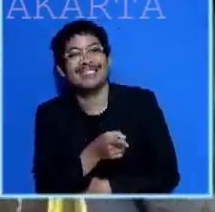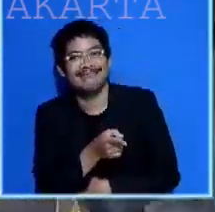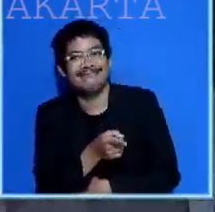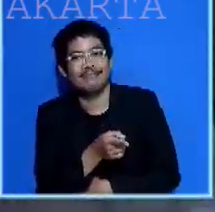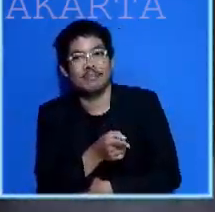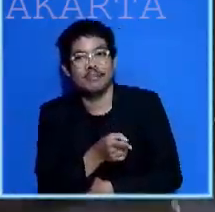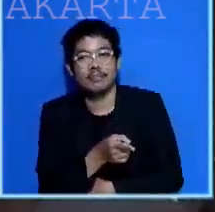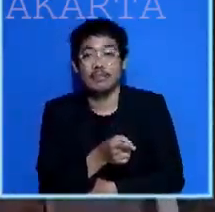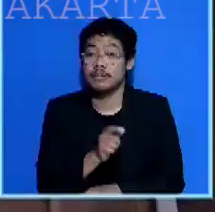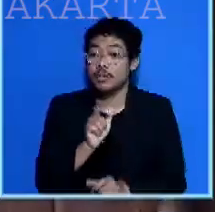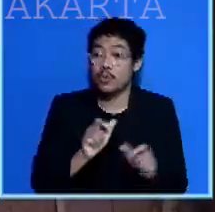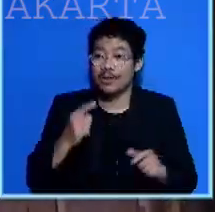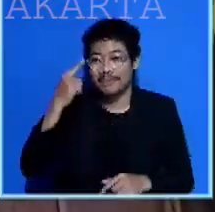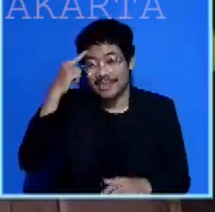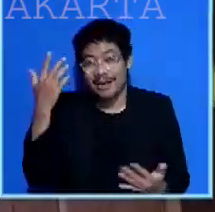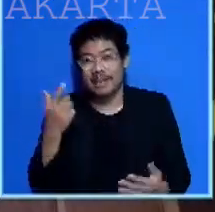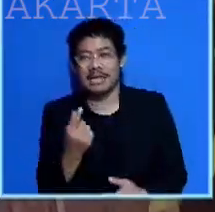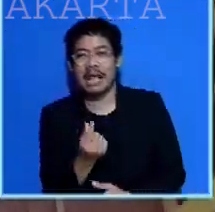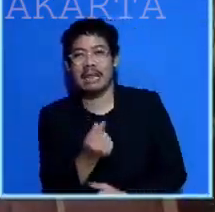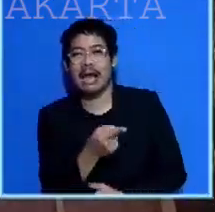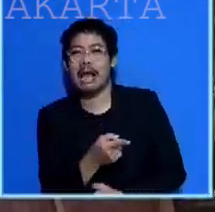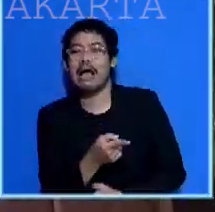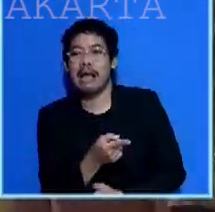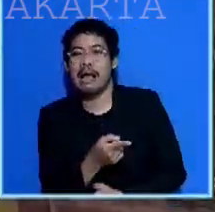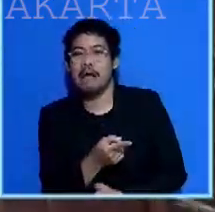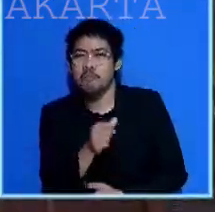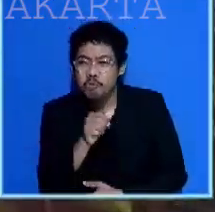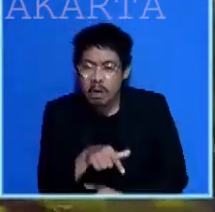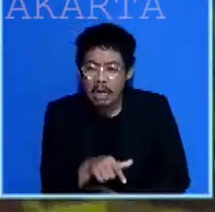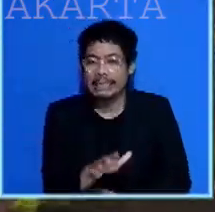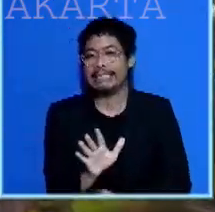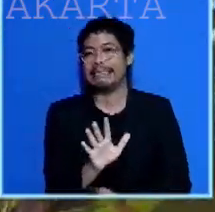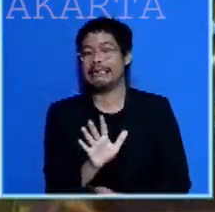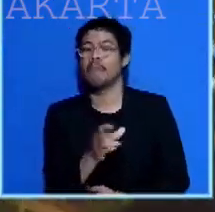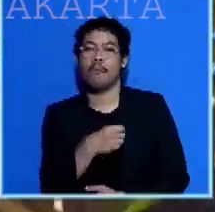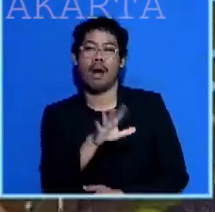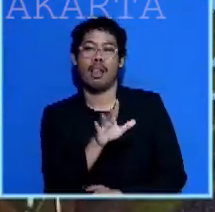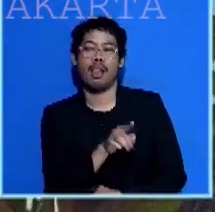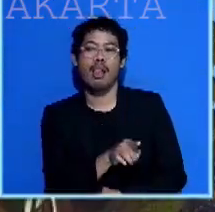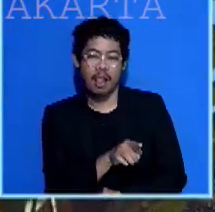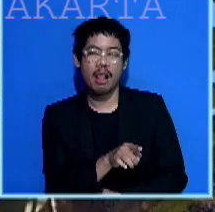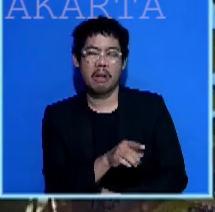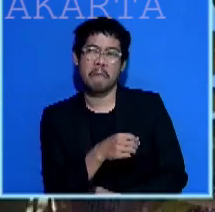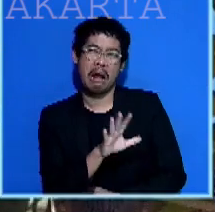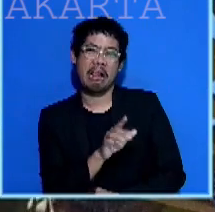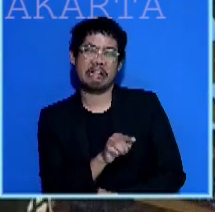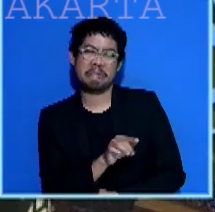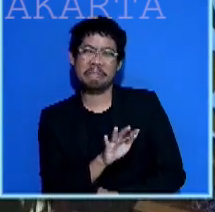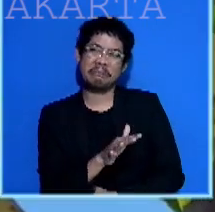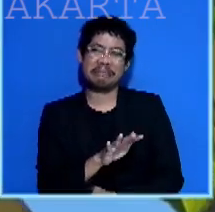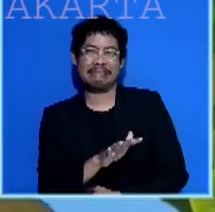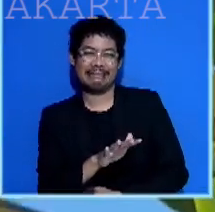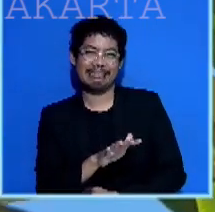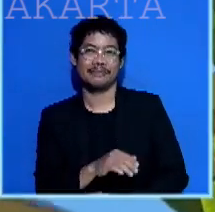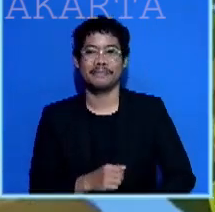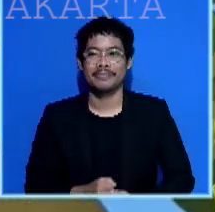sinaosa reginipun ugi boten saged dipun sebat mirah. Semanten ugi bentuk utawi blegeripun taneman Plumeria ingkang asring